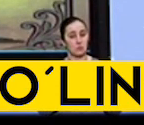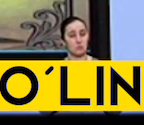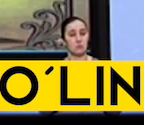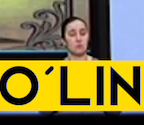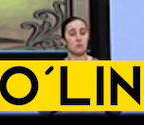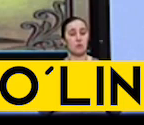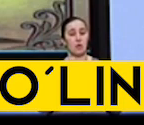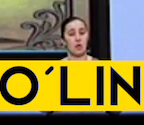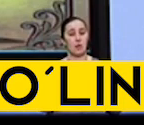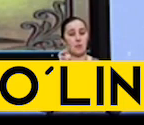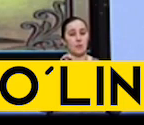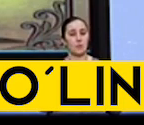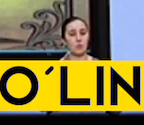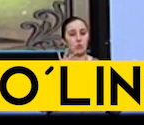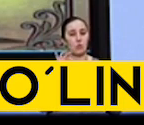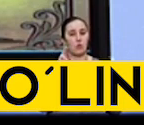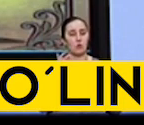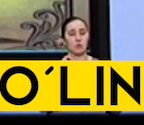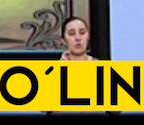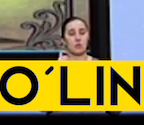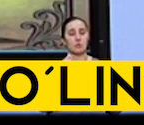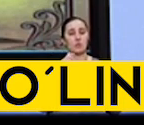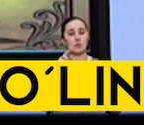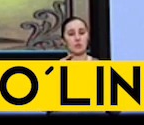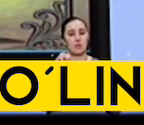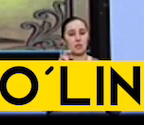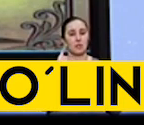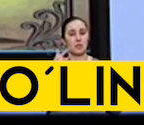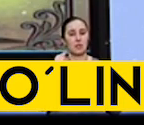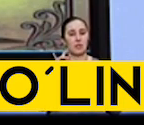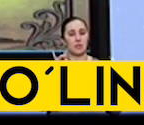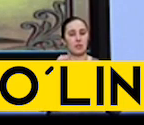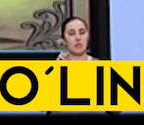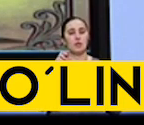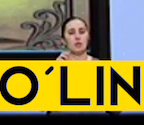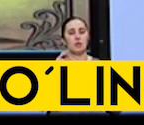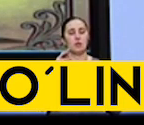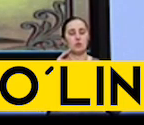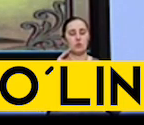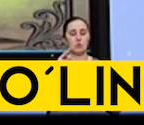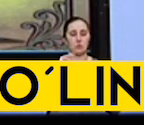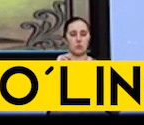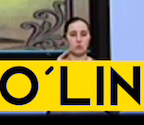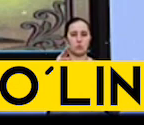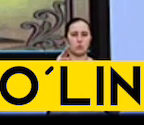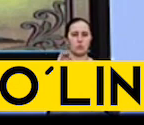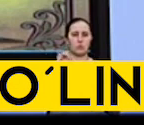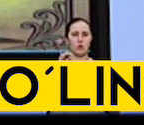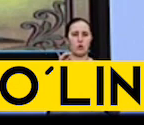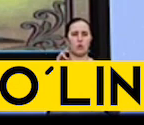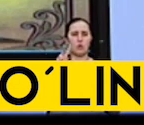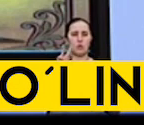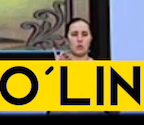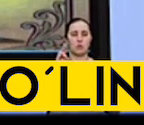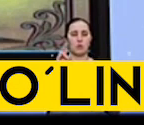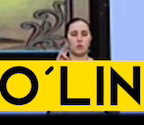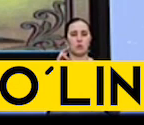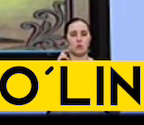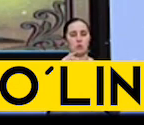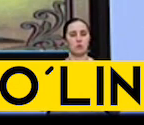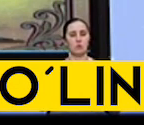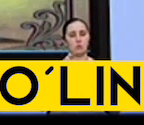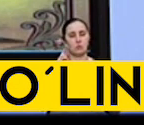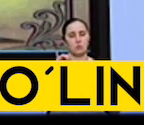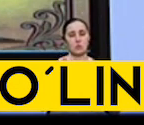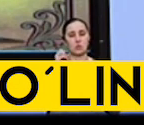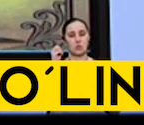edim. Abduqodir Haytmetov Dang'ara tumani Qiyoliqum qishlog'ida tavallud